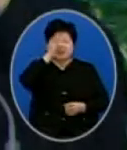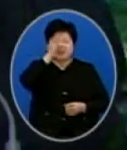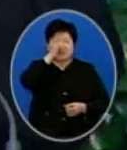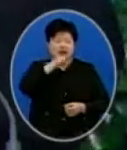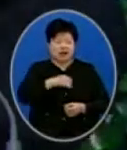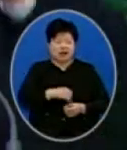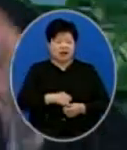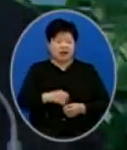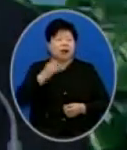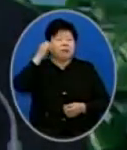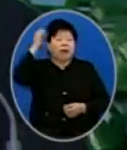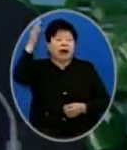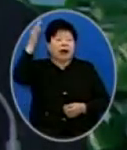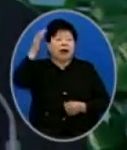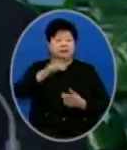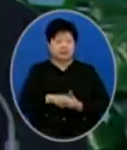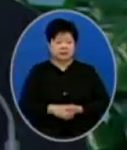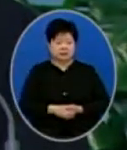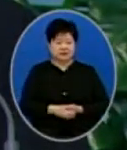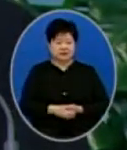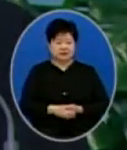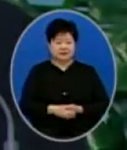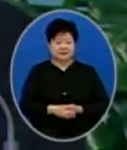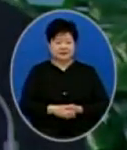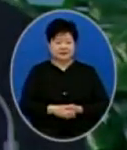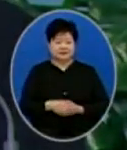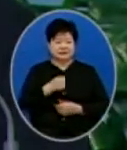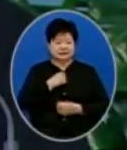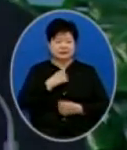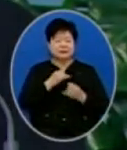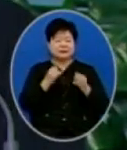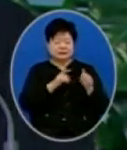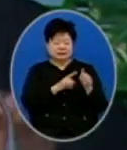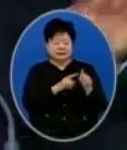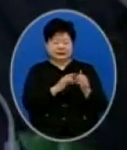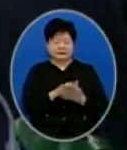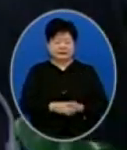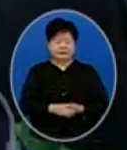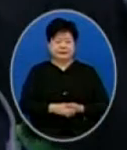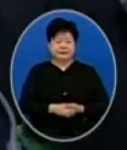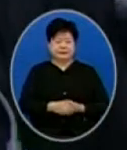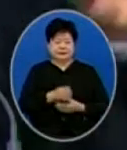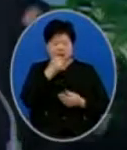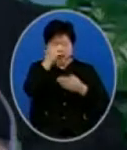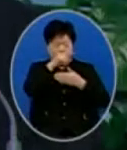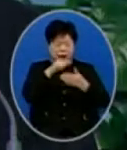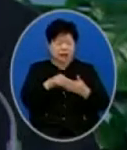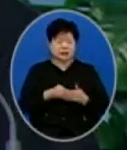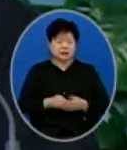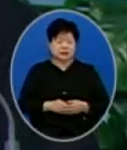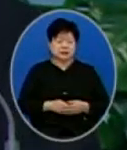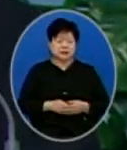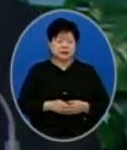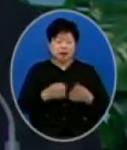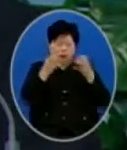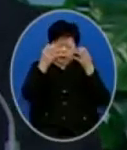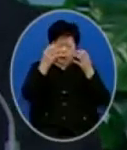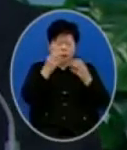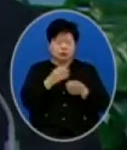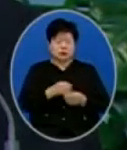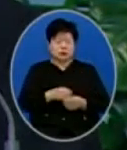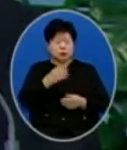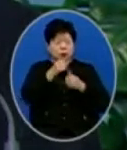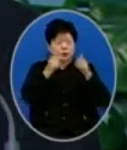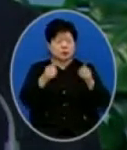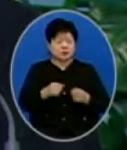청인이 있었는데 깜빡 잊었네요 잠이 답답한 사람 만나 감옥 안에서 그 고통 당고